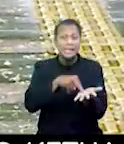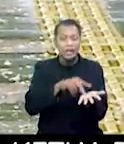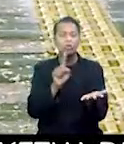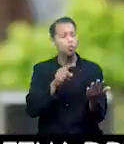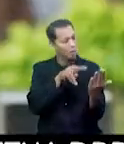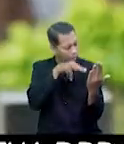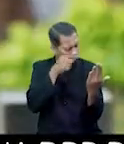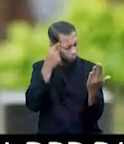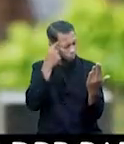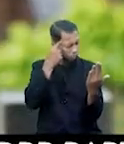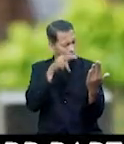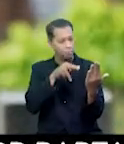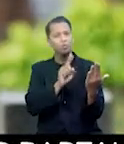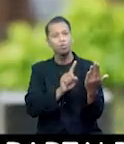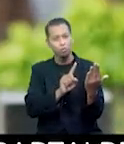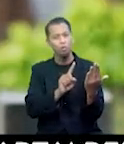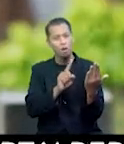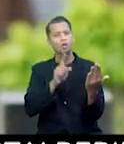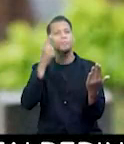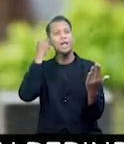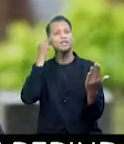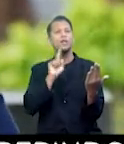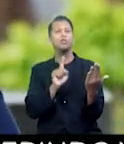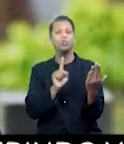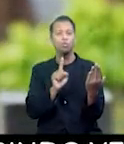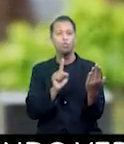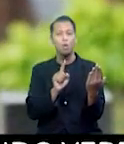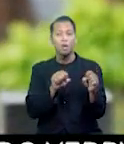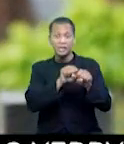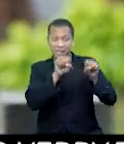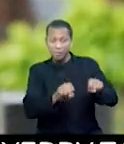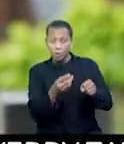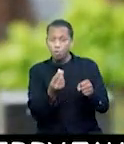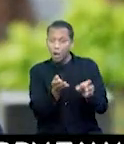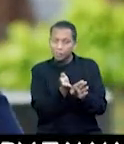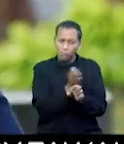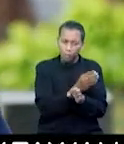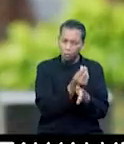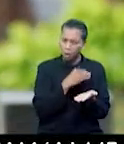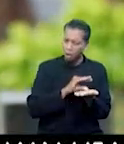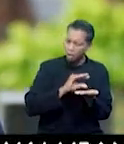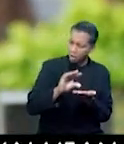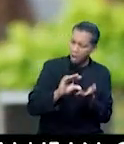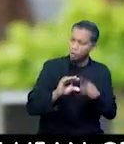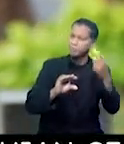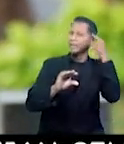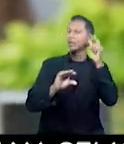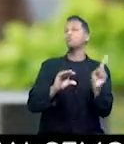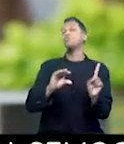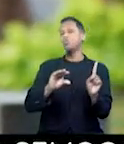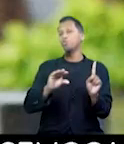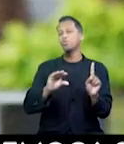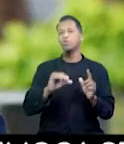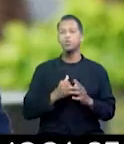investasi dan lebih mempelajari instrumen keuangan sebelum melakukan investasi, kemana uang kita akan diinvestasikan. Demikian